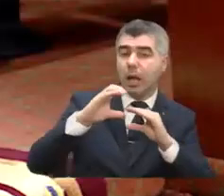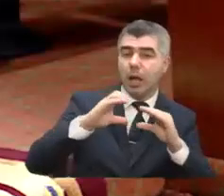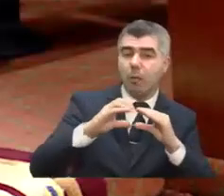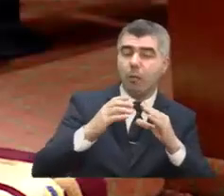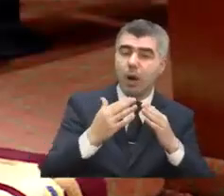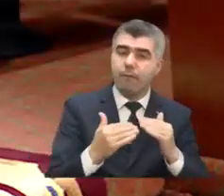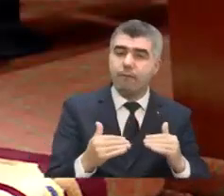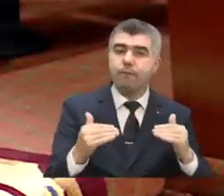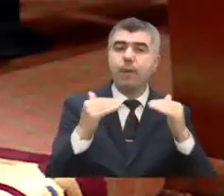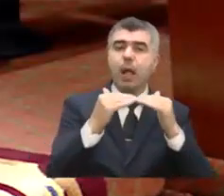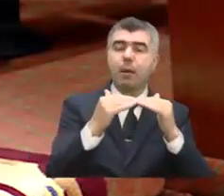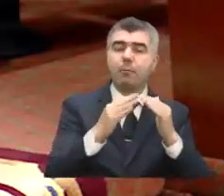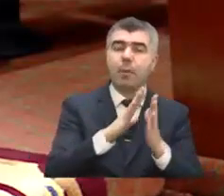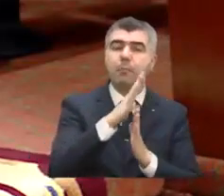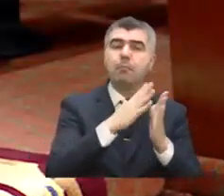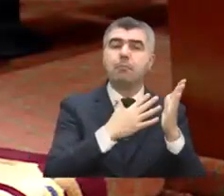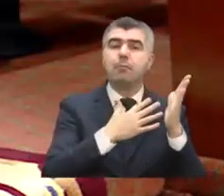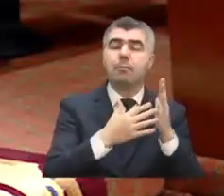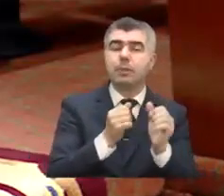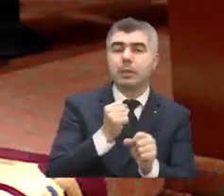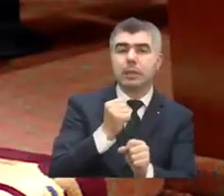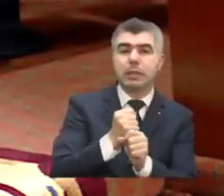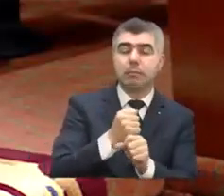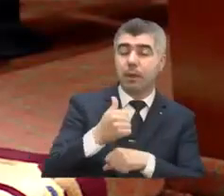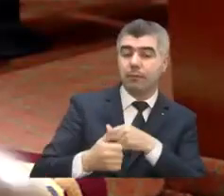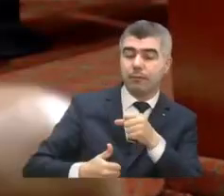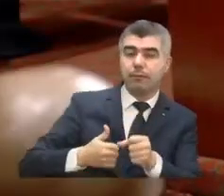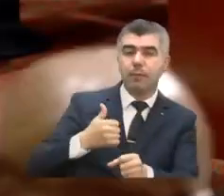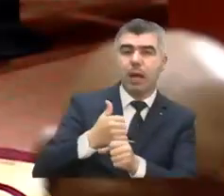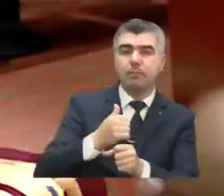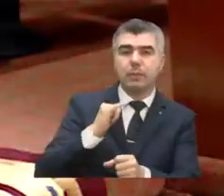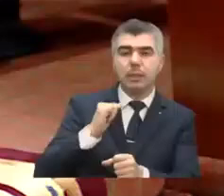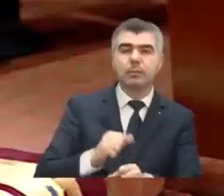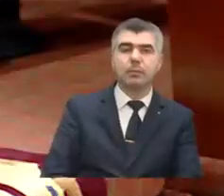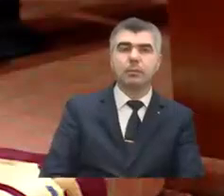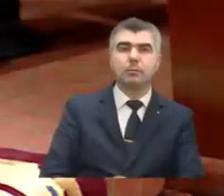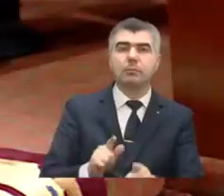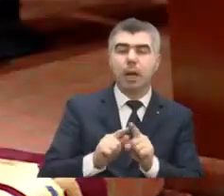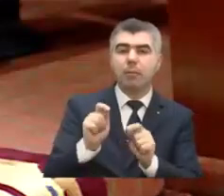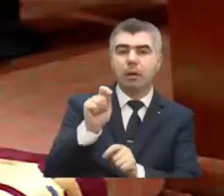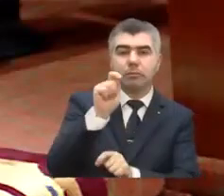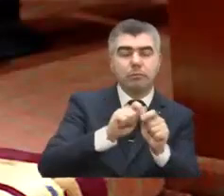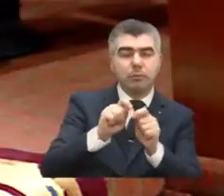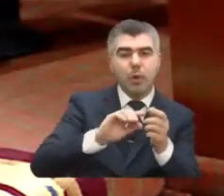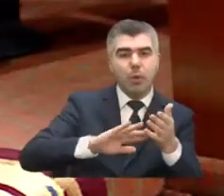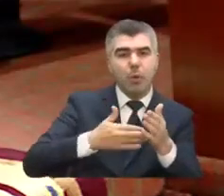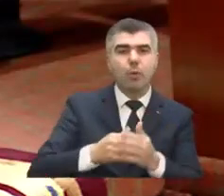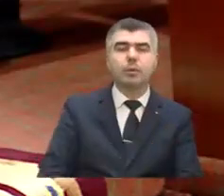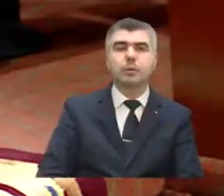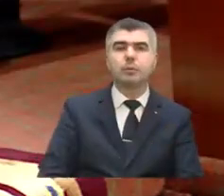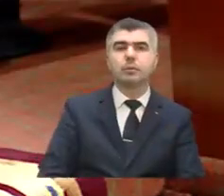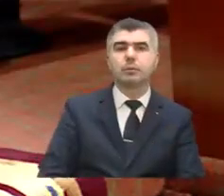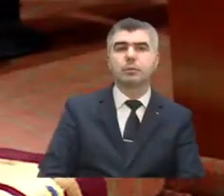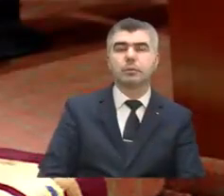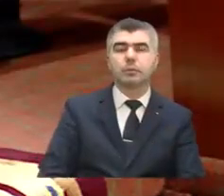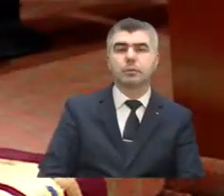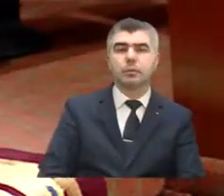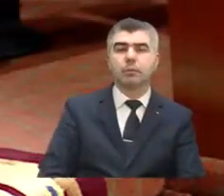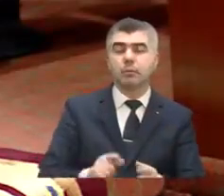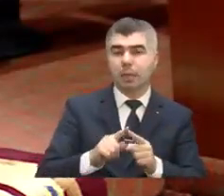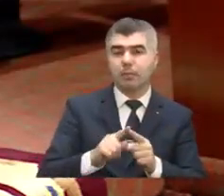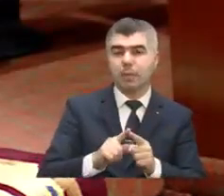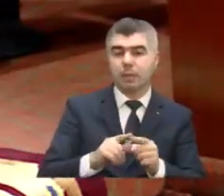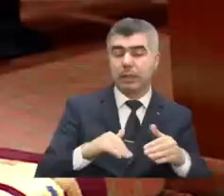والاتفاق على برنامج عمل سنوية من شأنها تأهيل مختلف أنشطة هذا القطاع. بالنسبة لقطاع